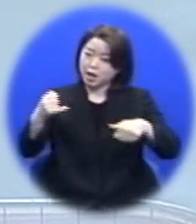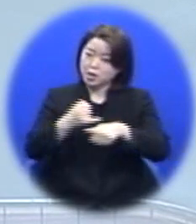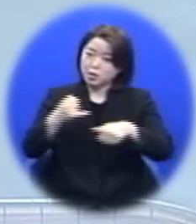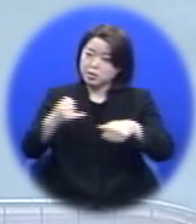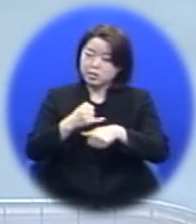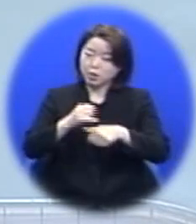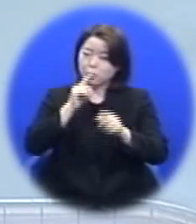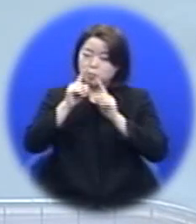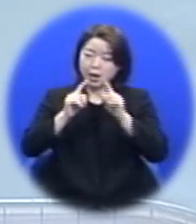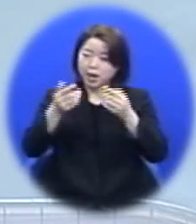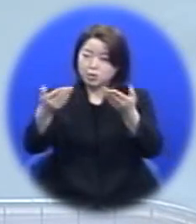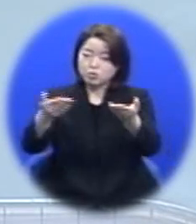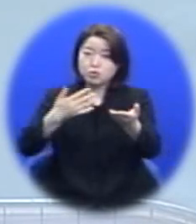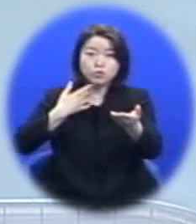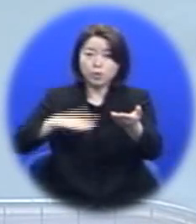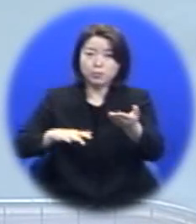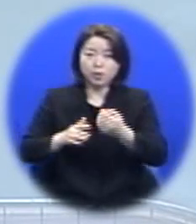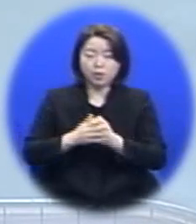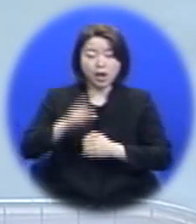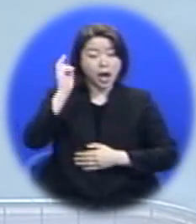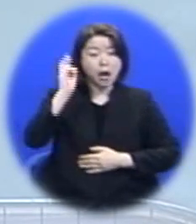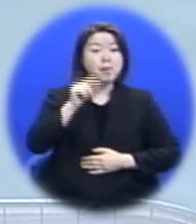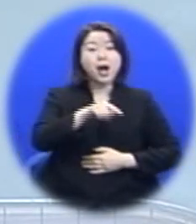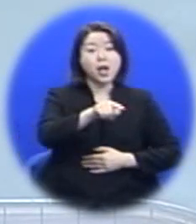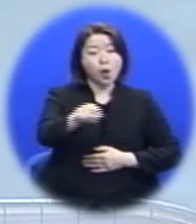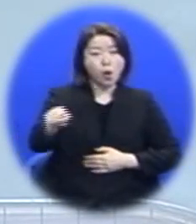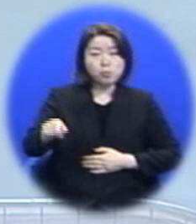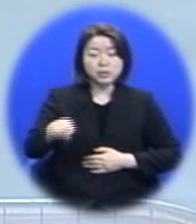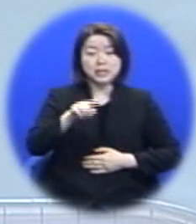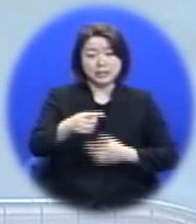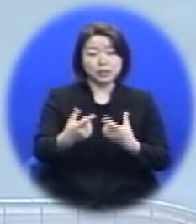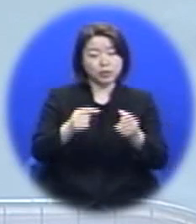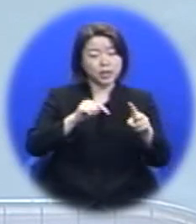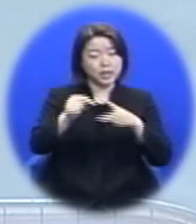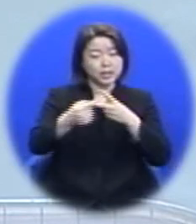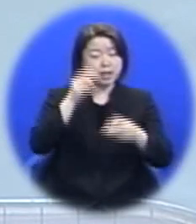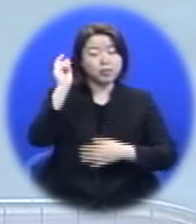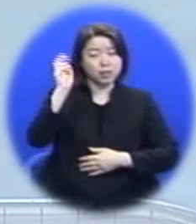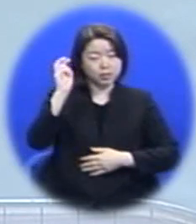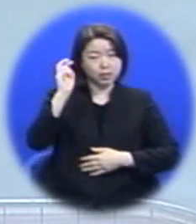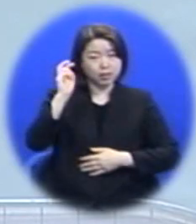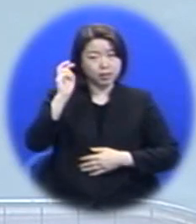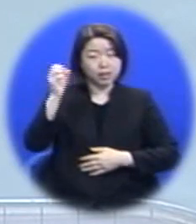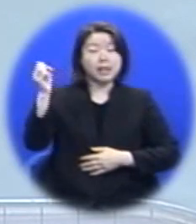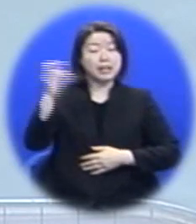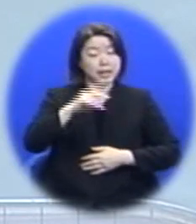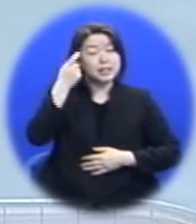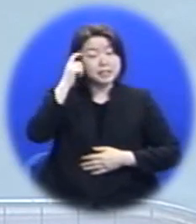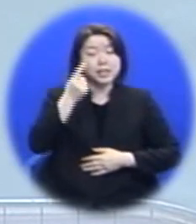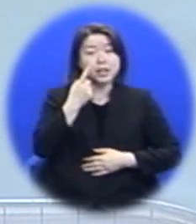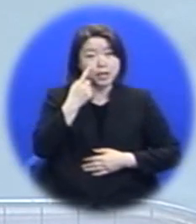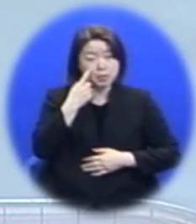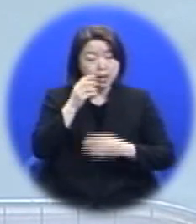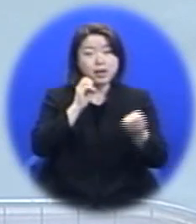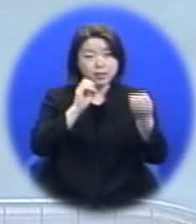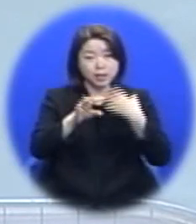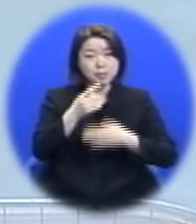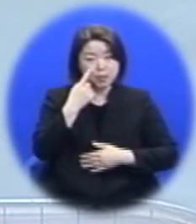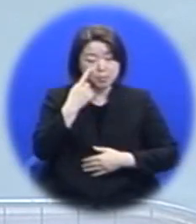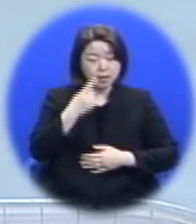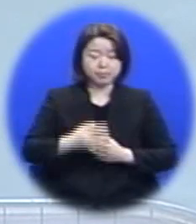이렇게 표현하지 않았습니다. 아마 여러분들이 그렇게 이해하신 것 같은데, 이렇게 생각해 보면 답은